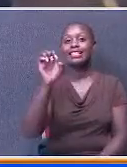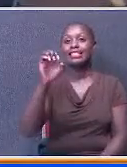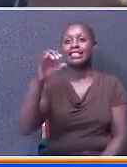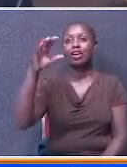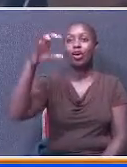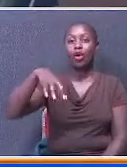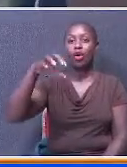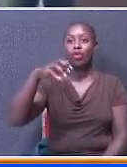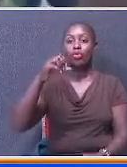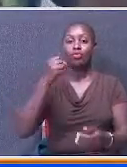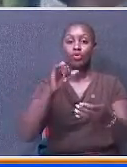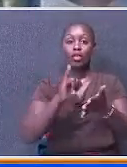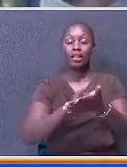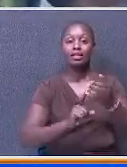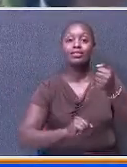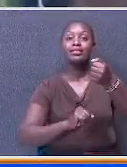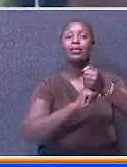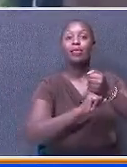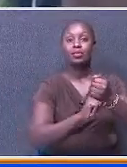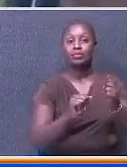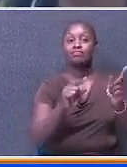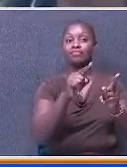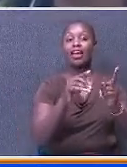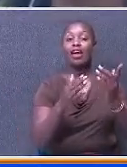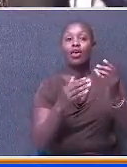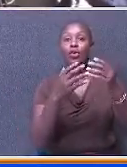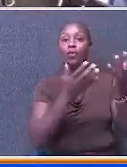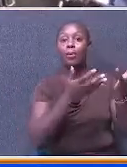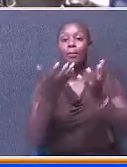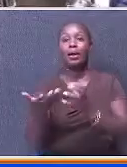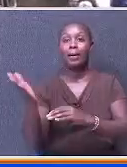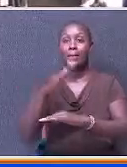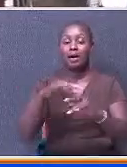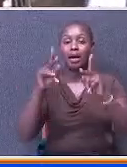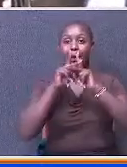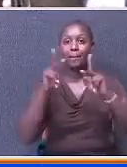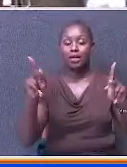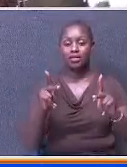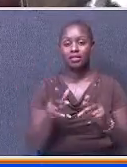ili kushirikiana na jeshi la taifa hilo kurejesha utulivu.